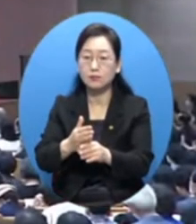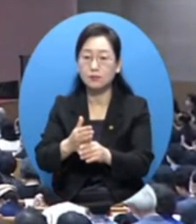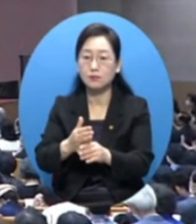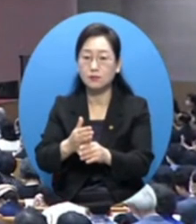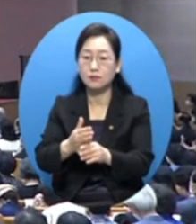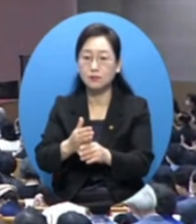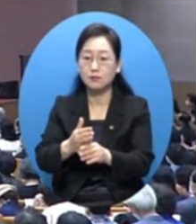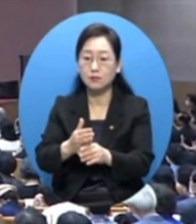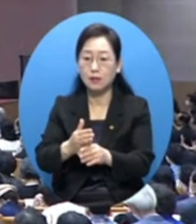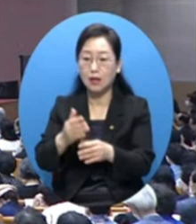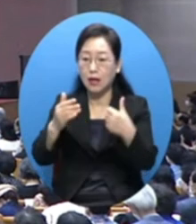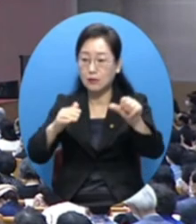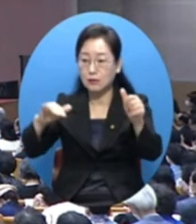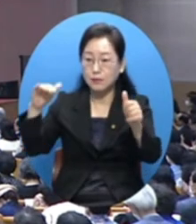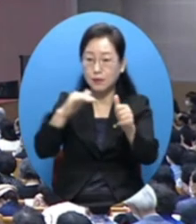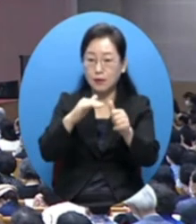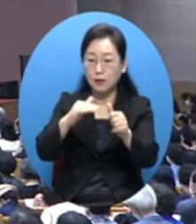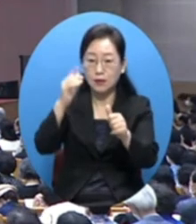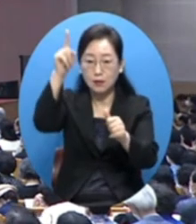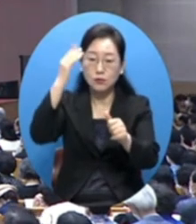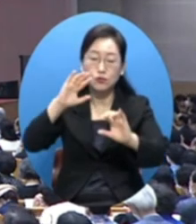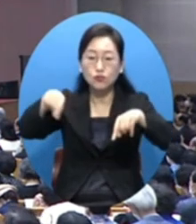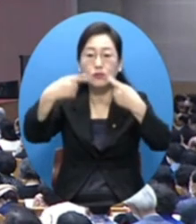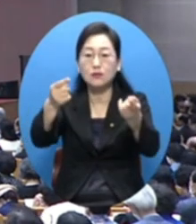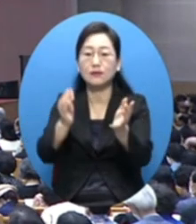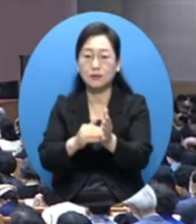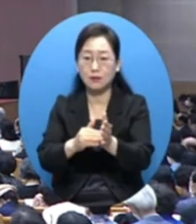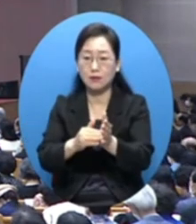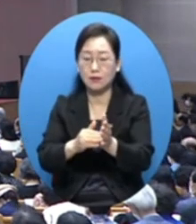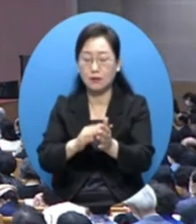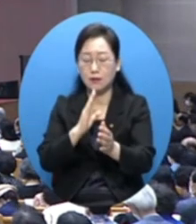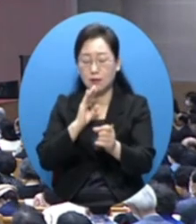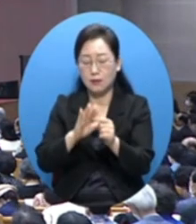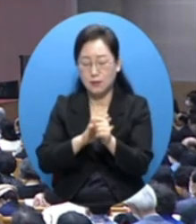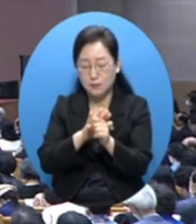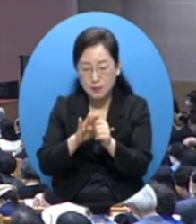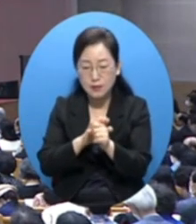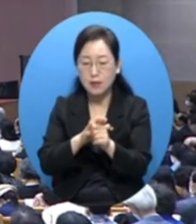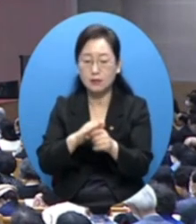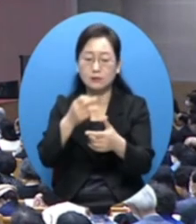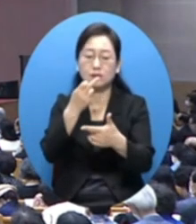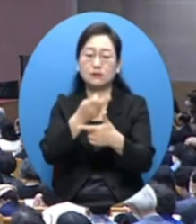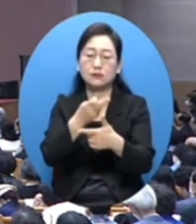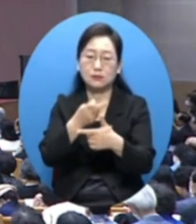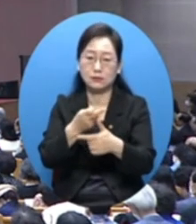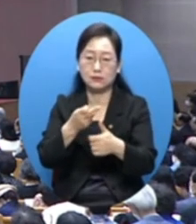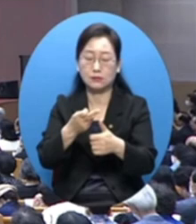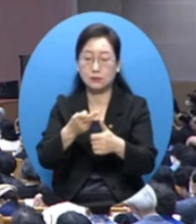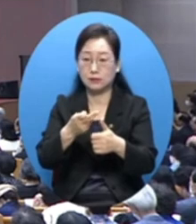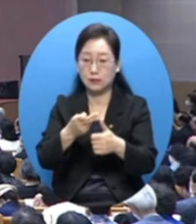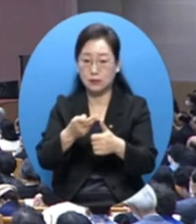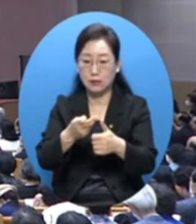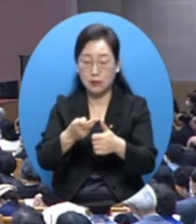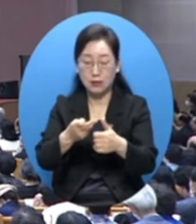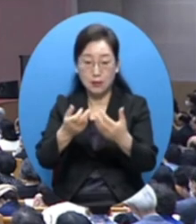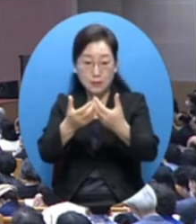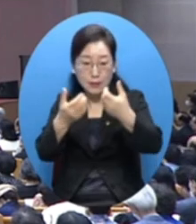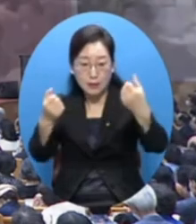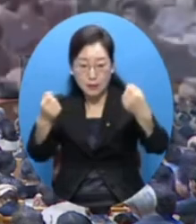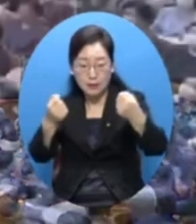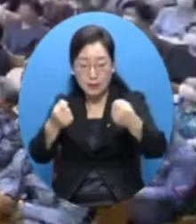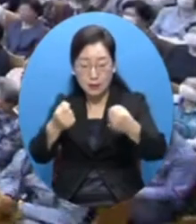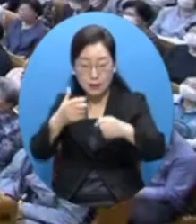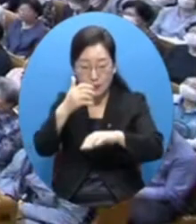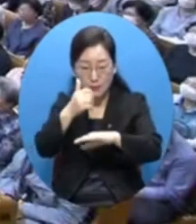아들이 교통사고를 당해서 천국에 간 것입니다. 사랑하는 첫째 아들과 제대로 작별 인사도 못하고